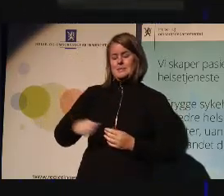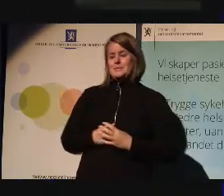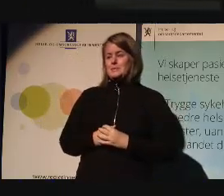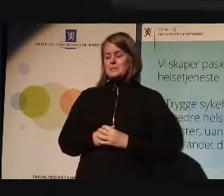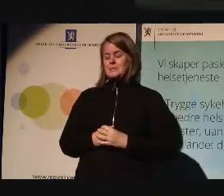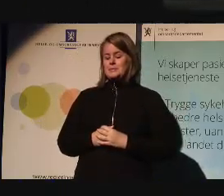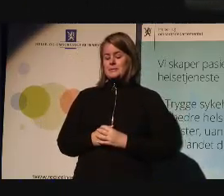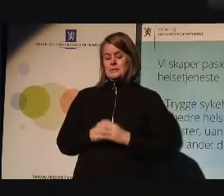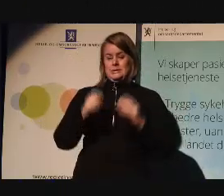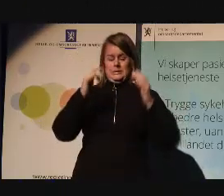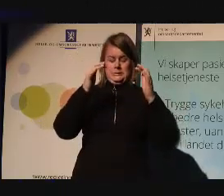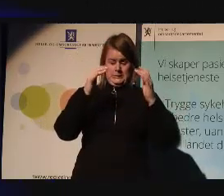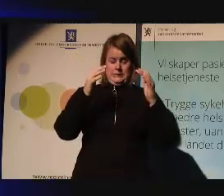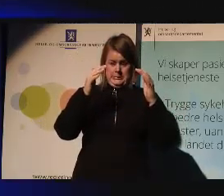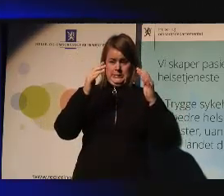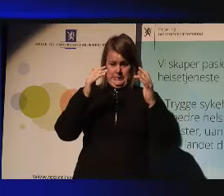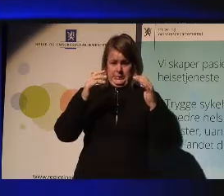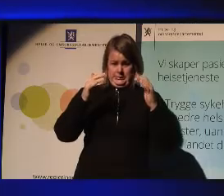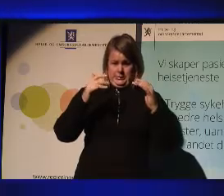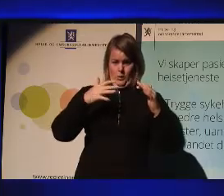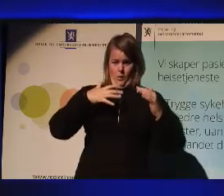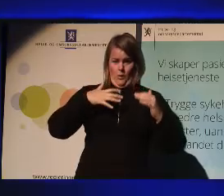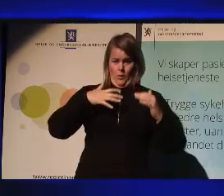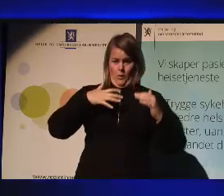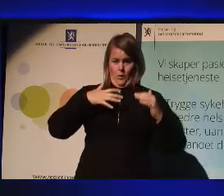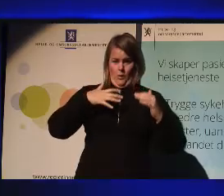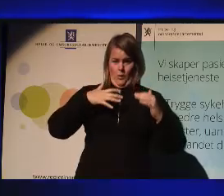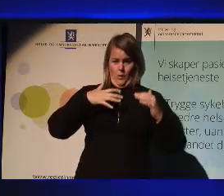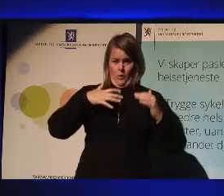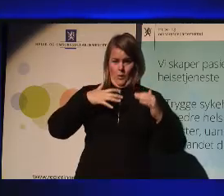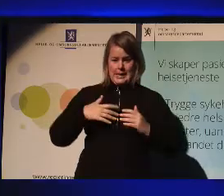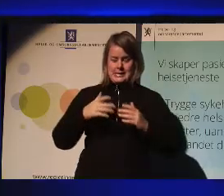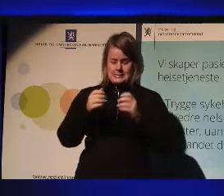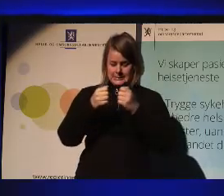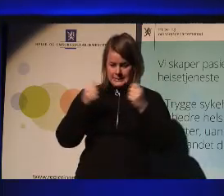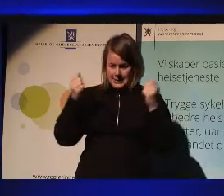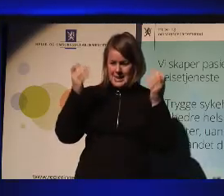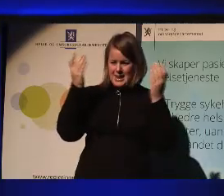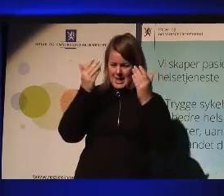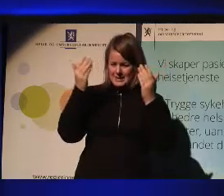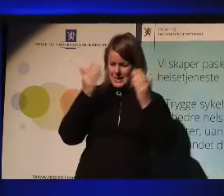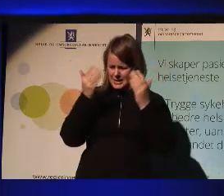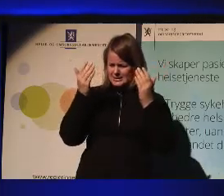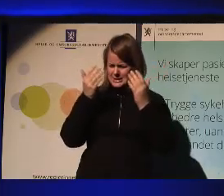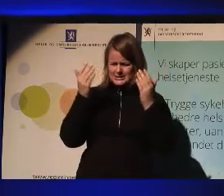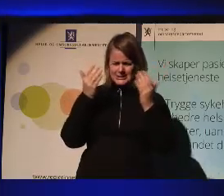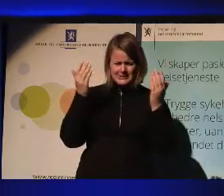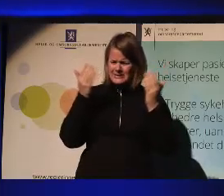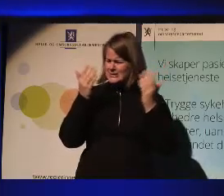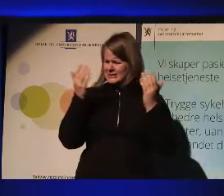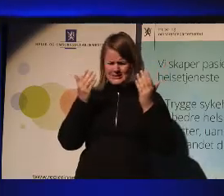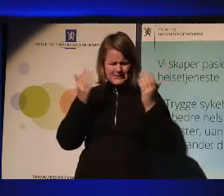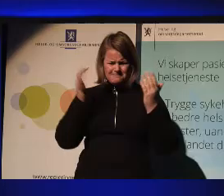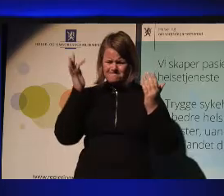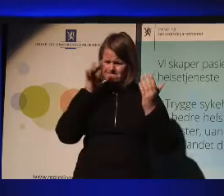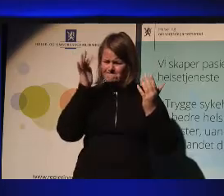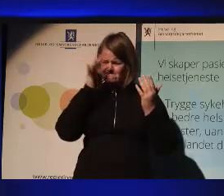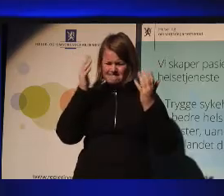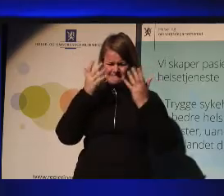Jeg brukte helgen på å lese og tenke. Og det vrei seg inni